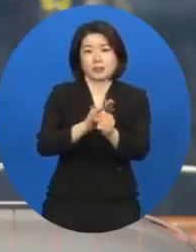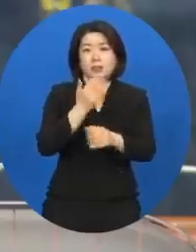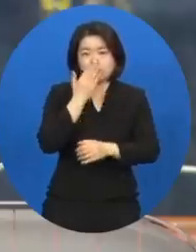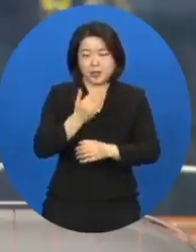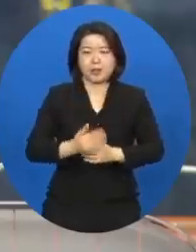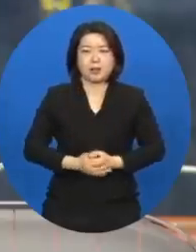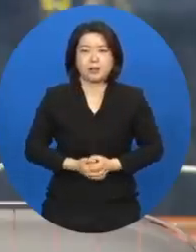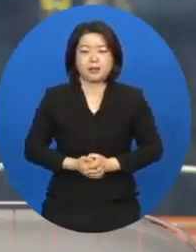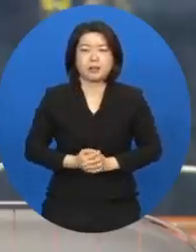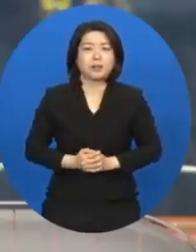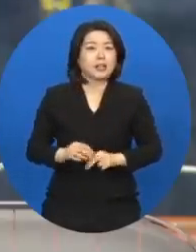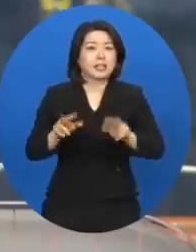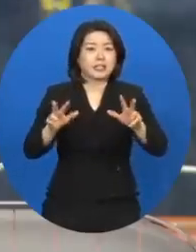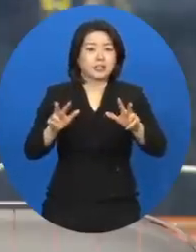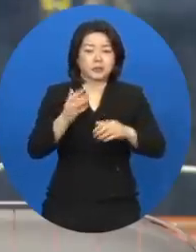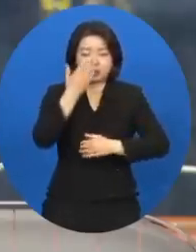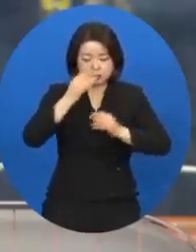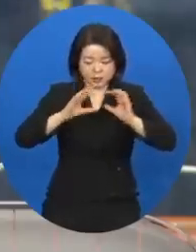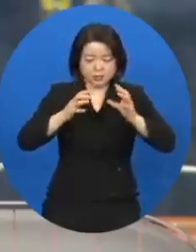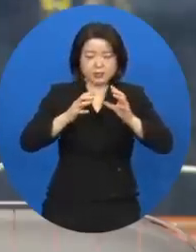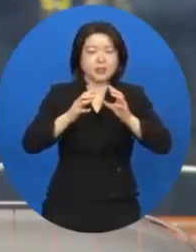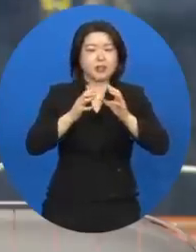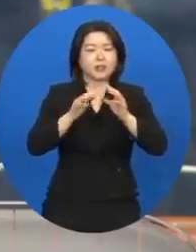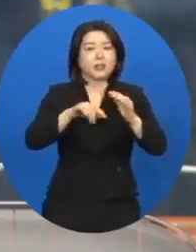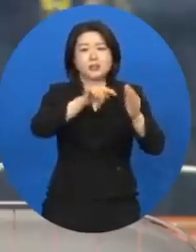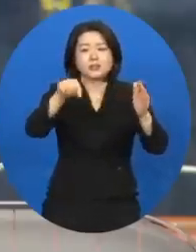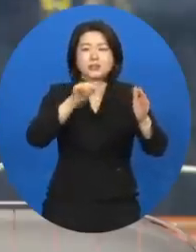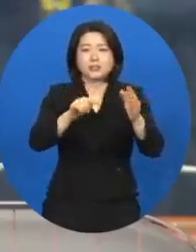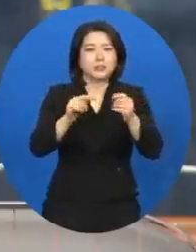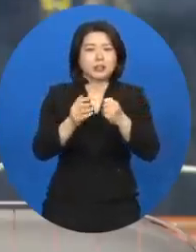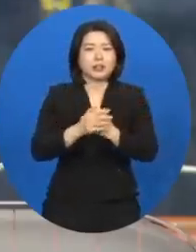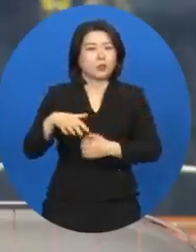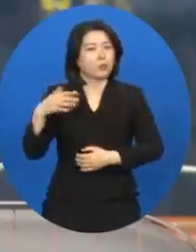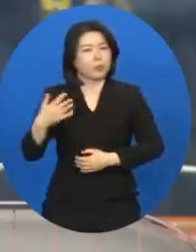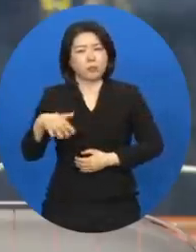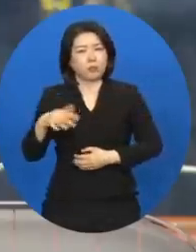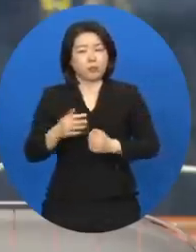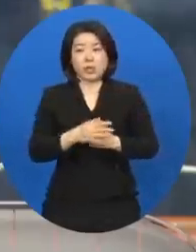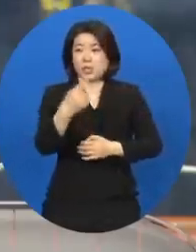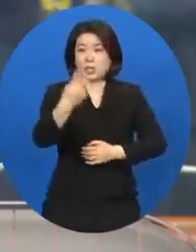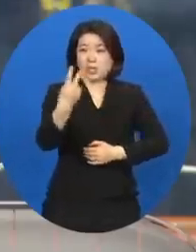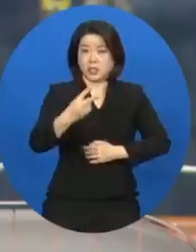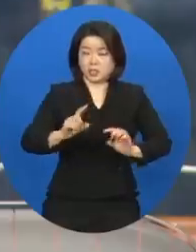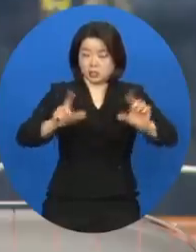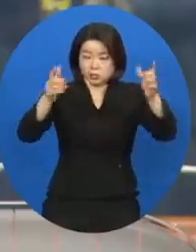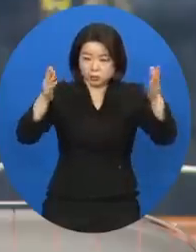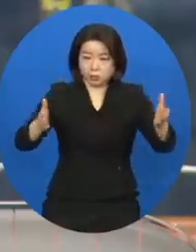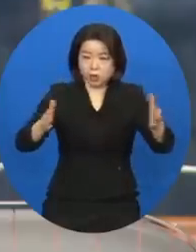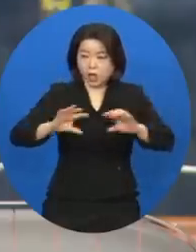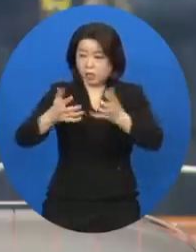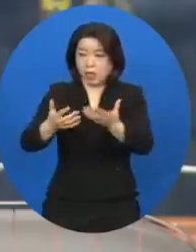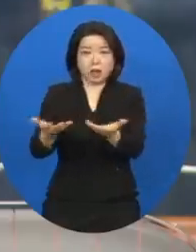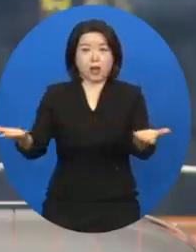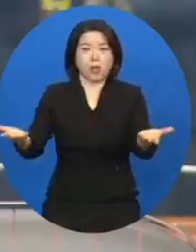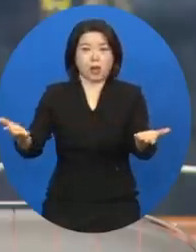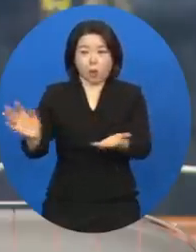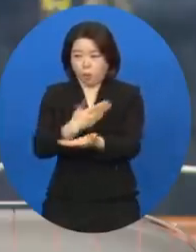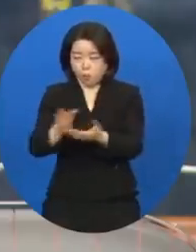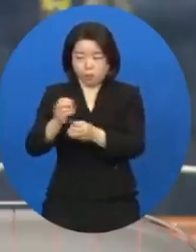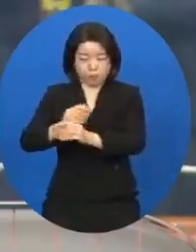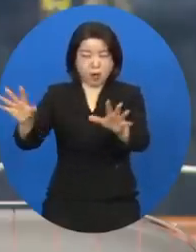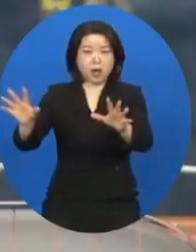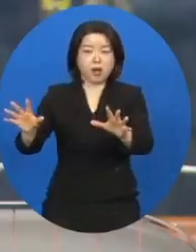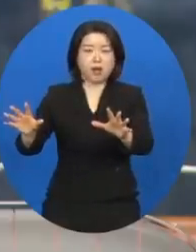지금도 이스라엘은 대단한 나라죠. 2000년 동안 나라 없었어요. 나라 없는 2000년 동안의